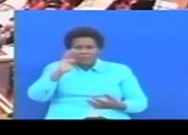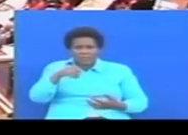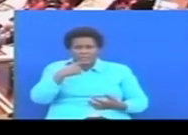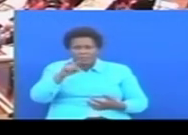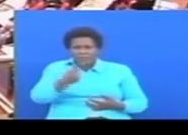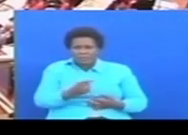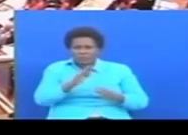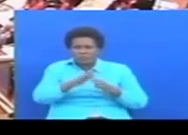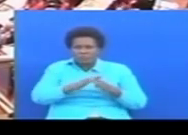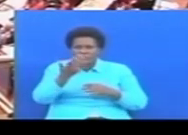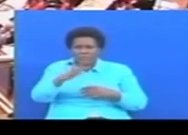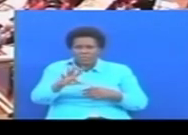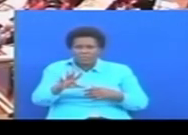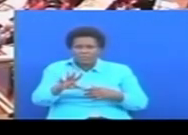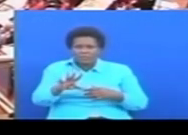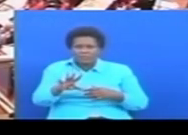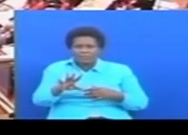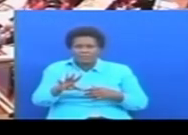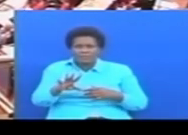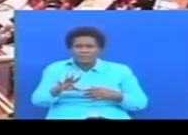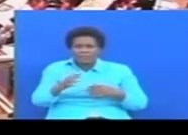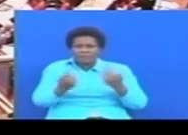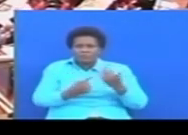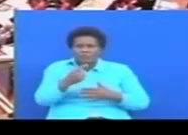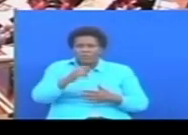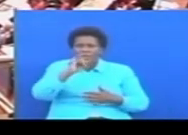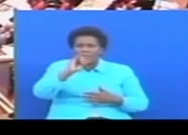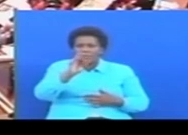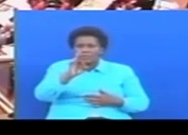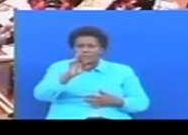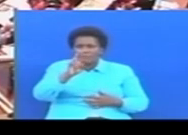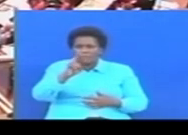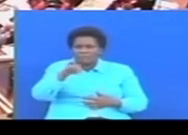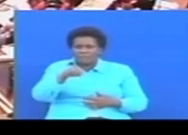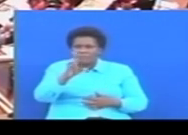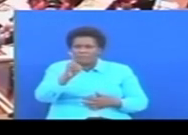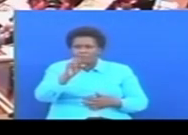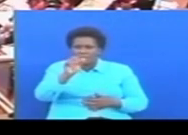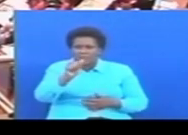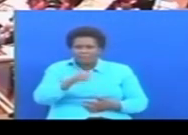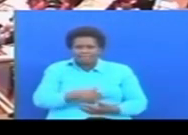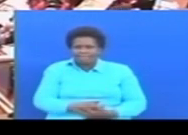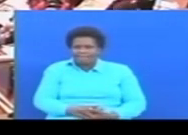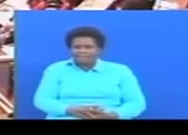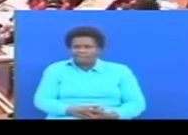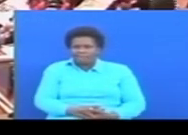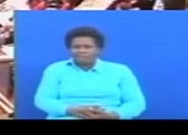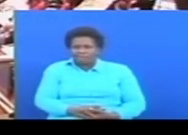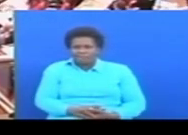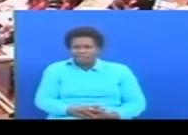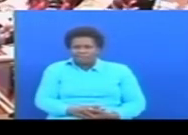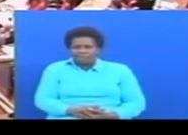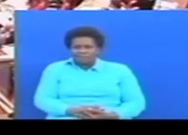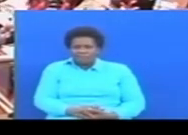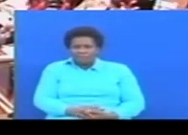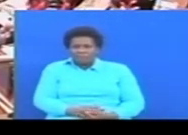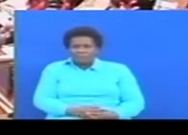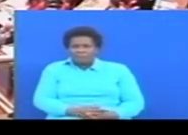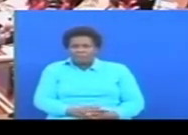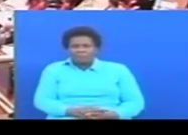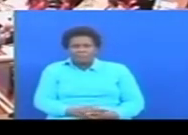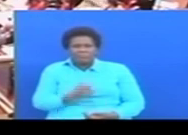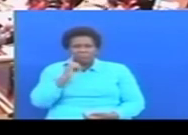kuhota Liamgunwe Ifunda ambao ulipitishiwa bajeti na Bunge? Swali hili linakwenda kujibiwa